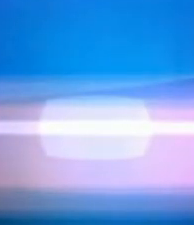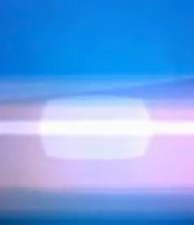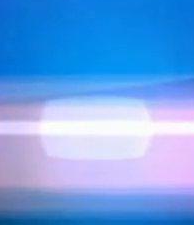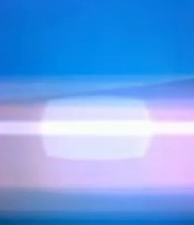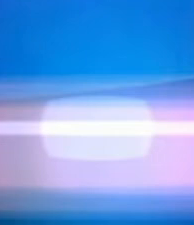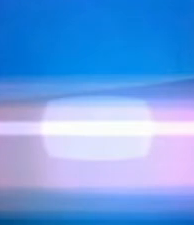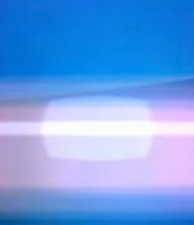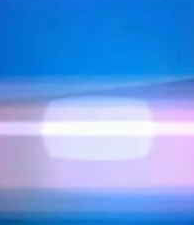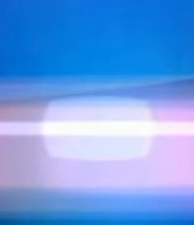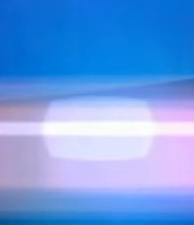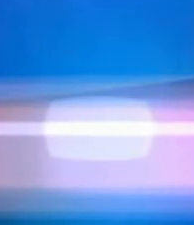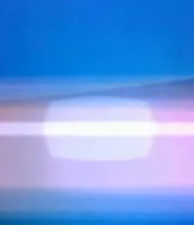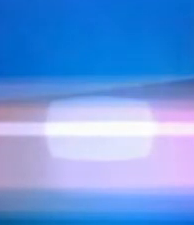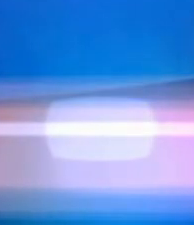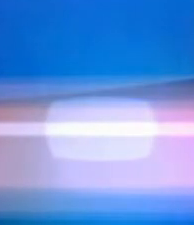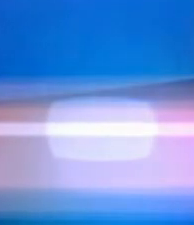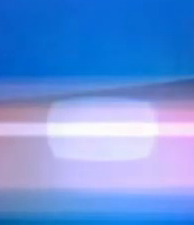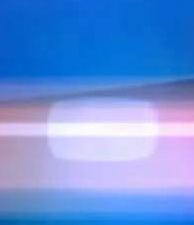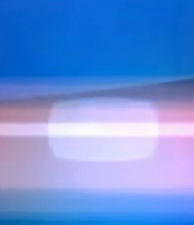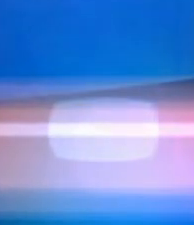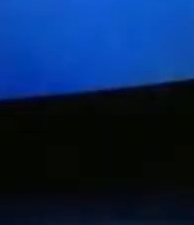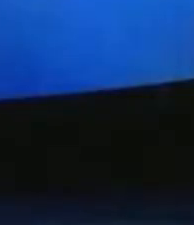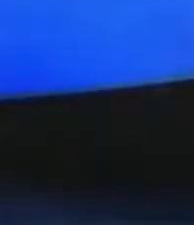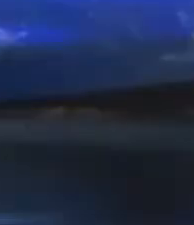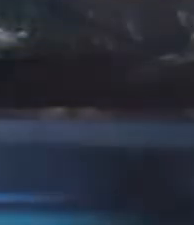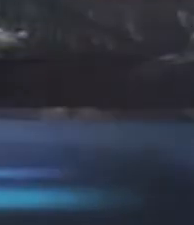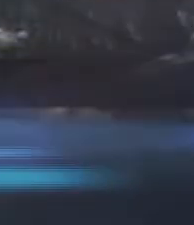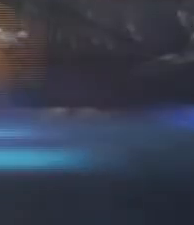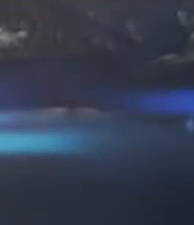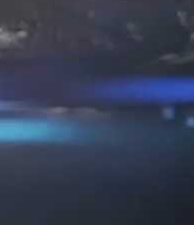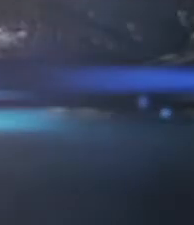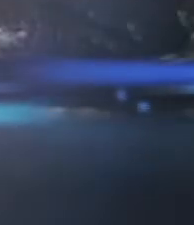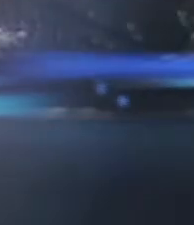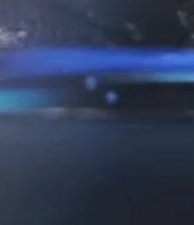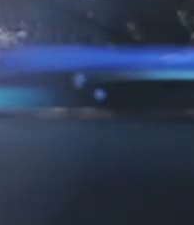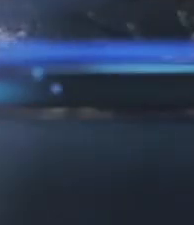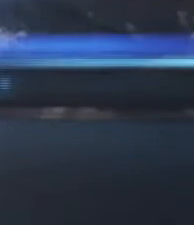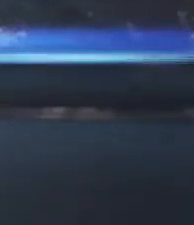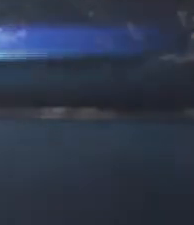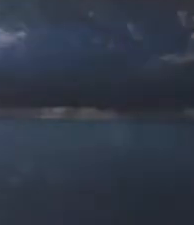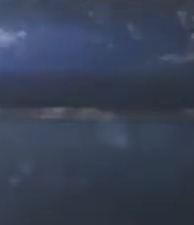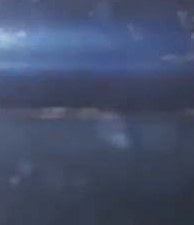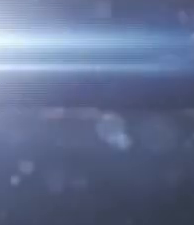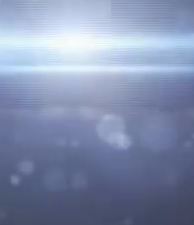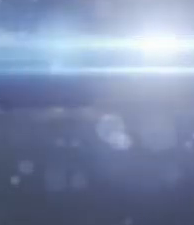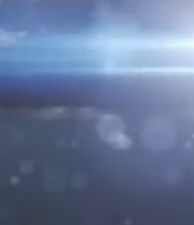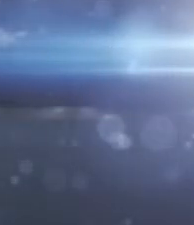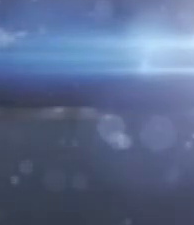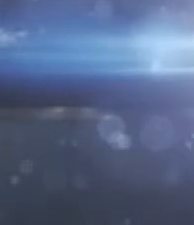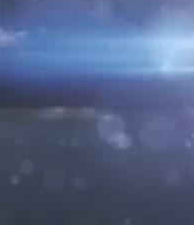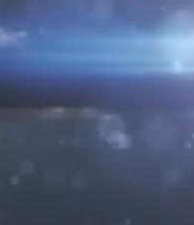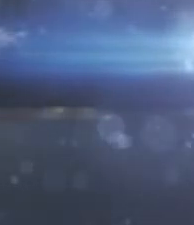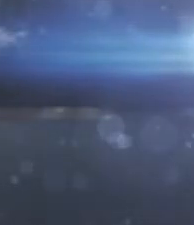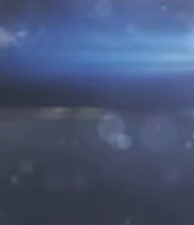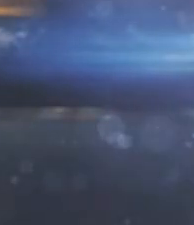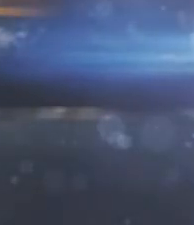للناس في كل حين، لتملأ كل رحاب الفضاء